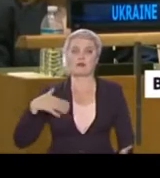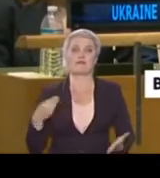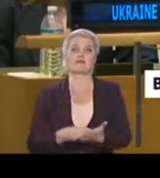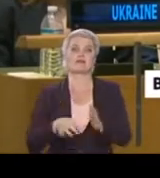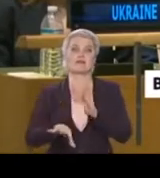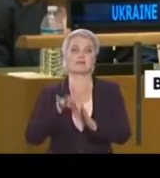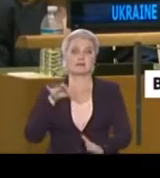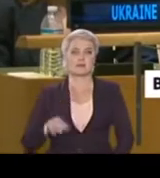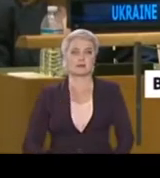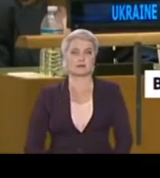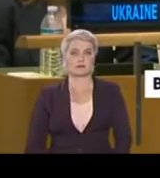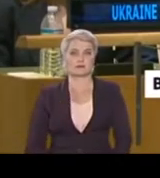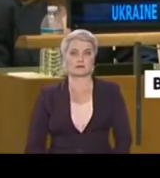вибір.